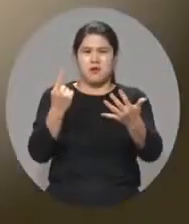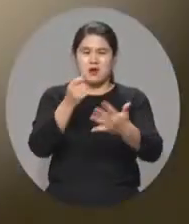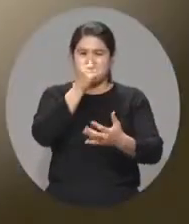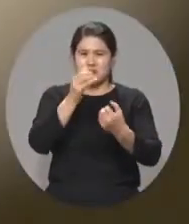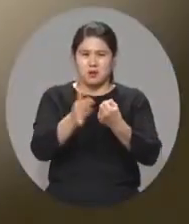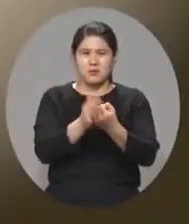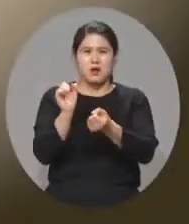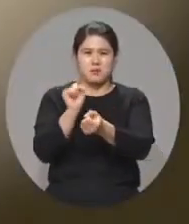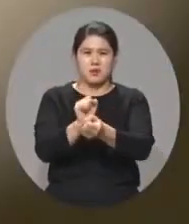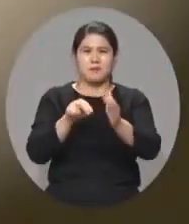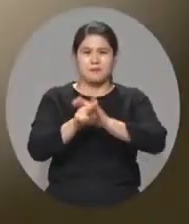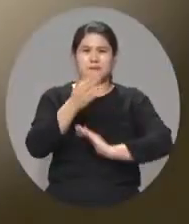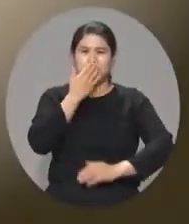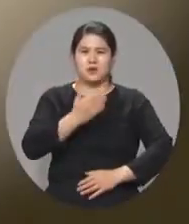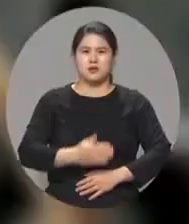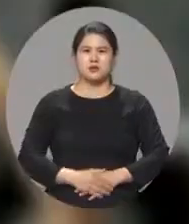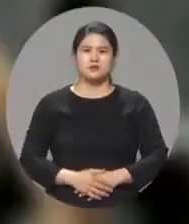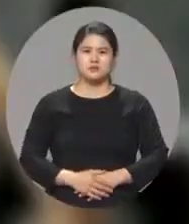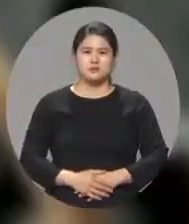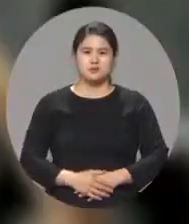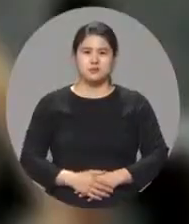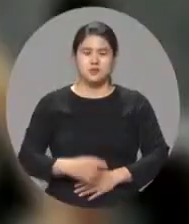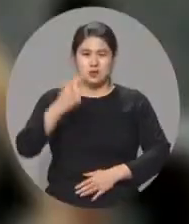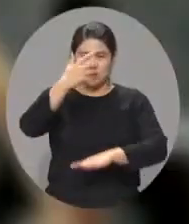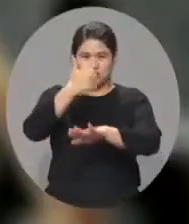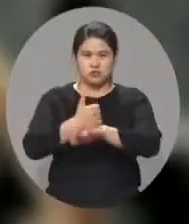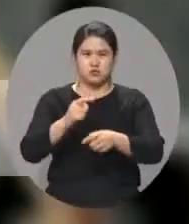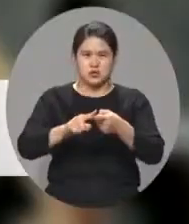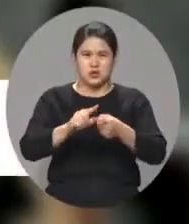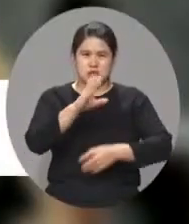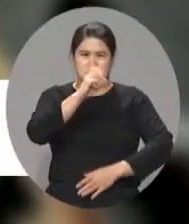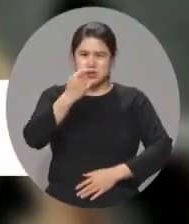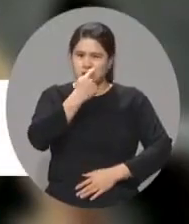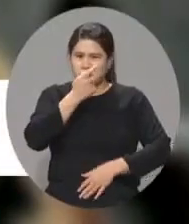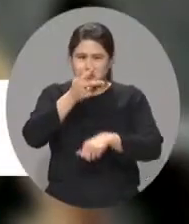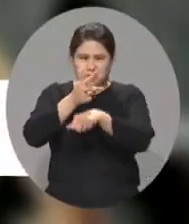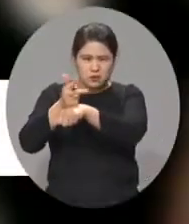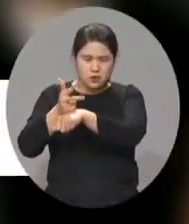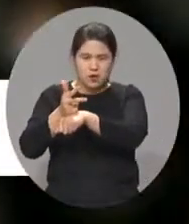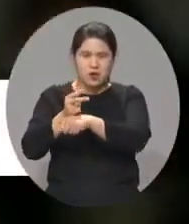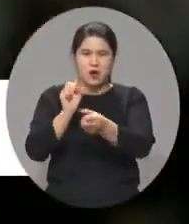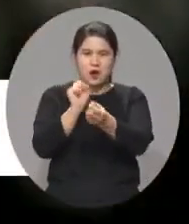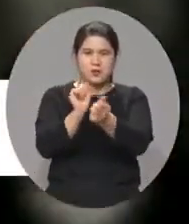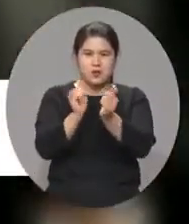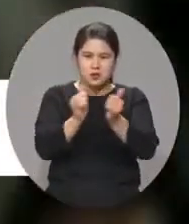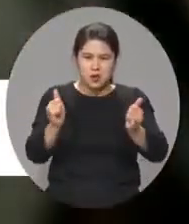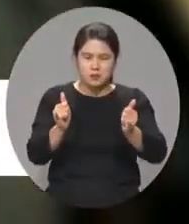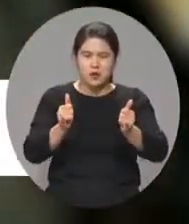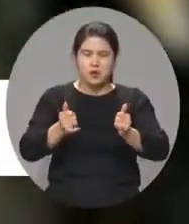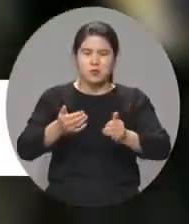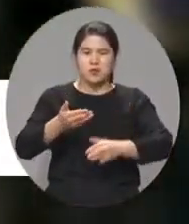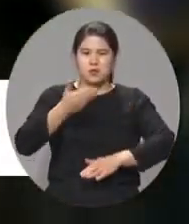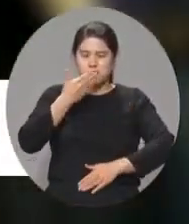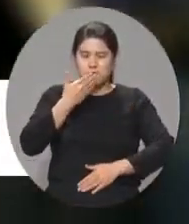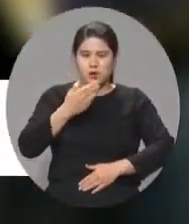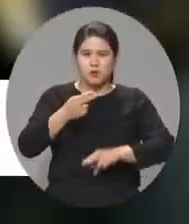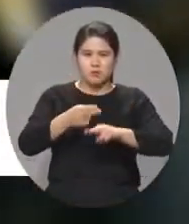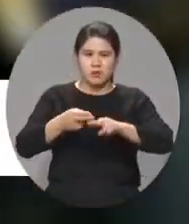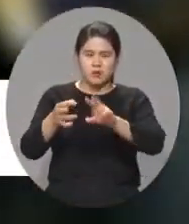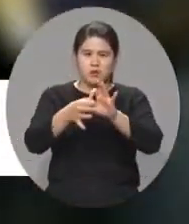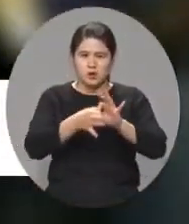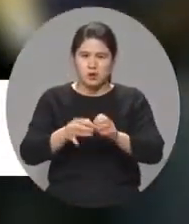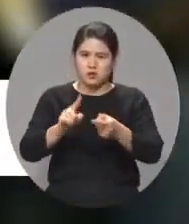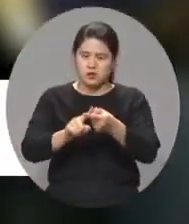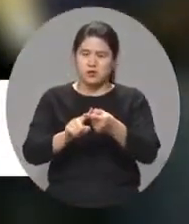감염을 피했습니다 연구진은 cctv 석으로 감염 자들이 문고리 나 쉽게 사용 등의 접촉 점 은